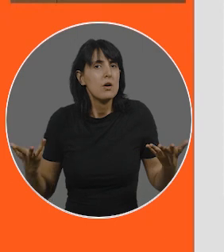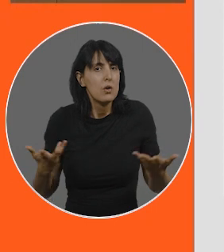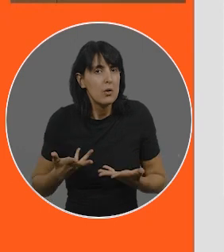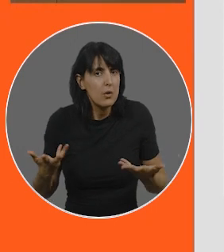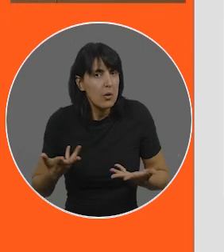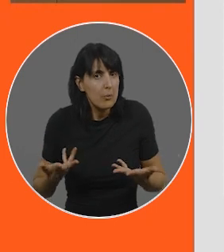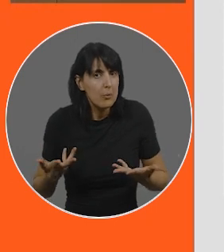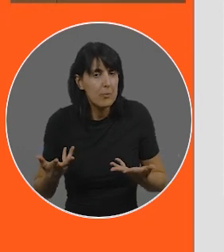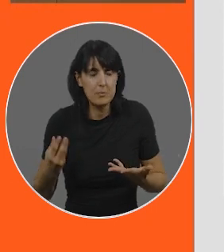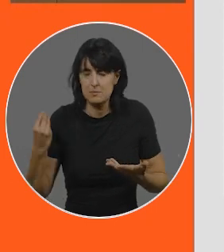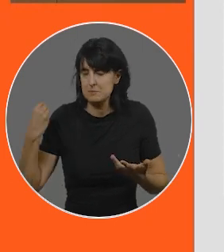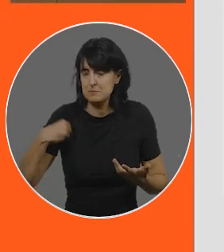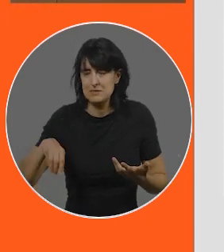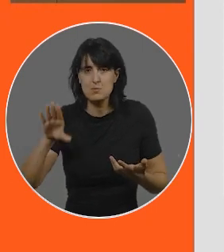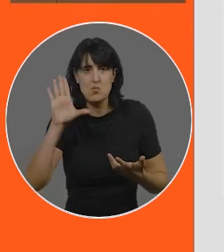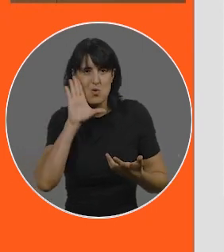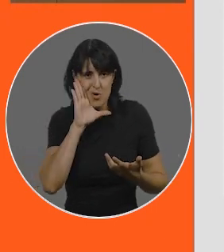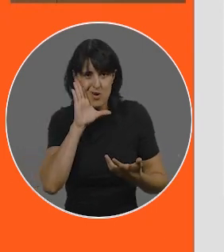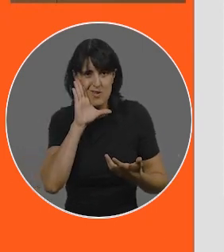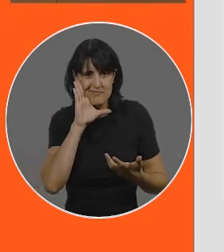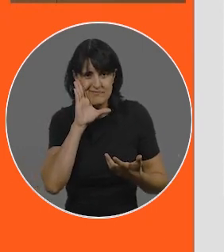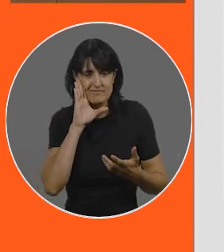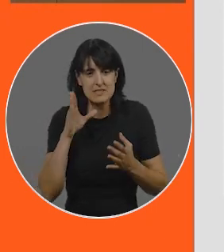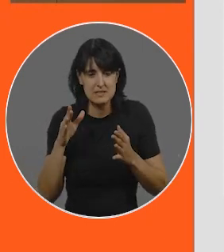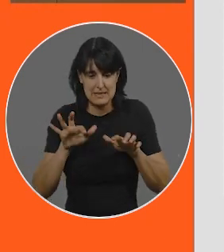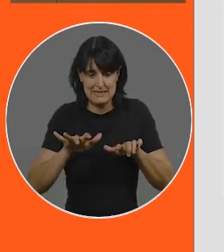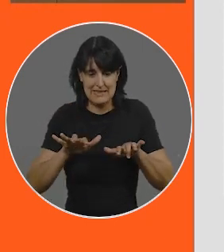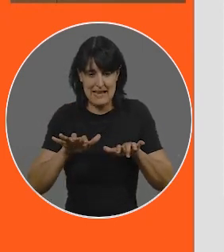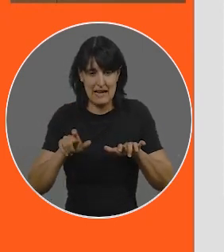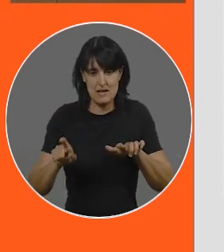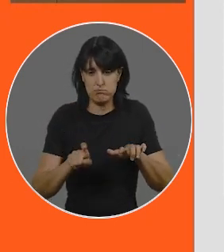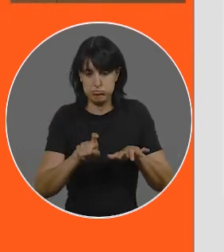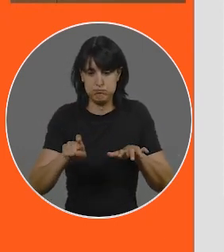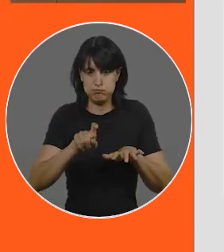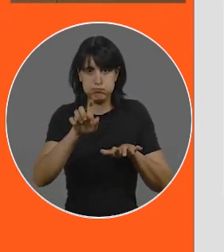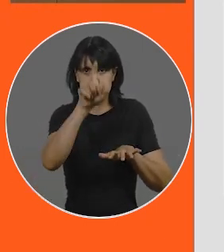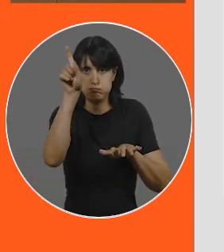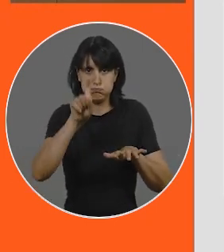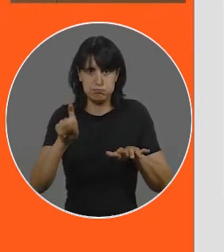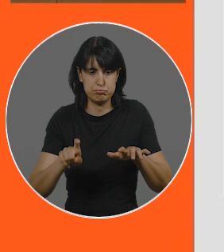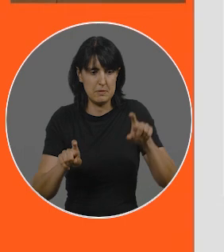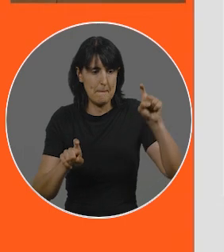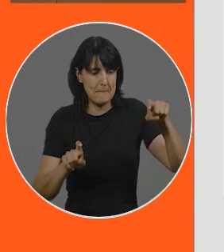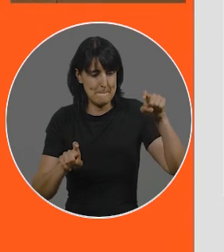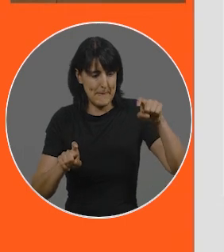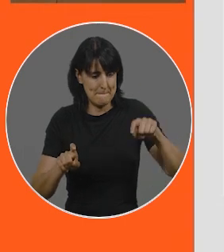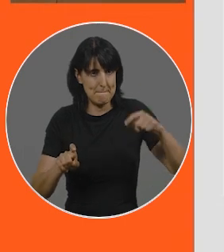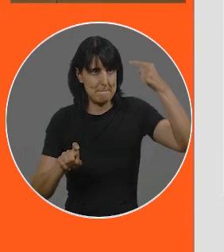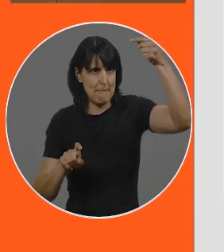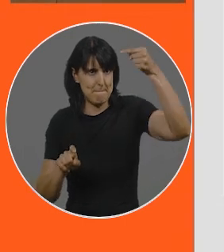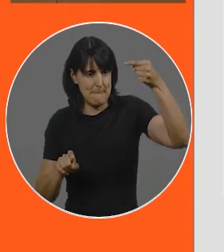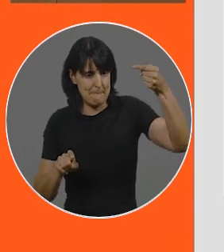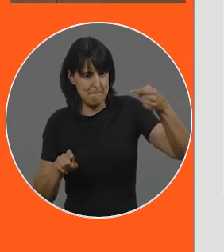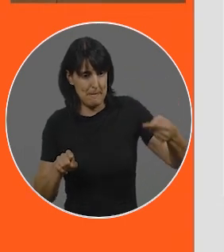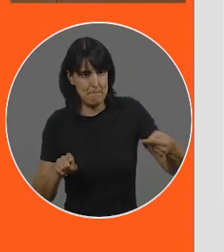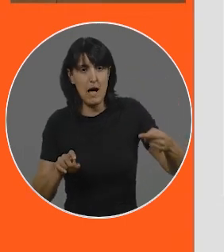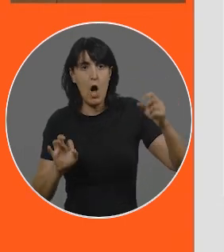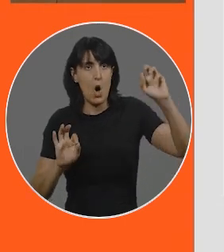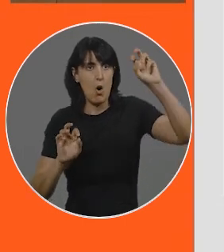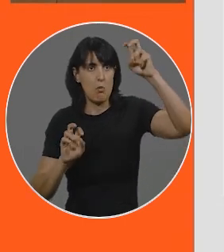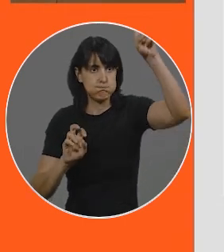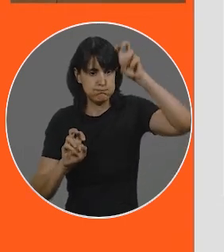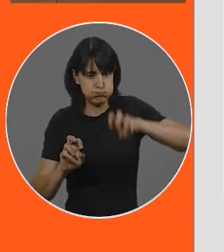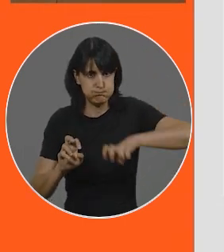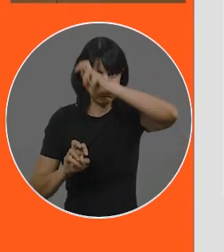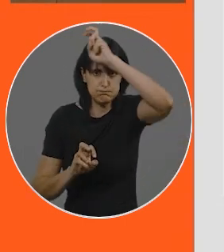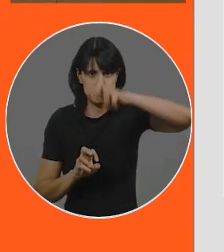Com? Doncs torno una mica al mateix. Que es pugui navegar pel teclat bàsic, i això és molt fàcil de veure. Tu et comences a tabular i vas veient si vas